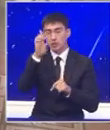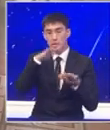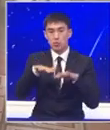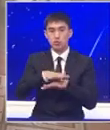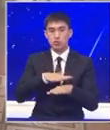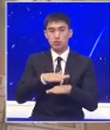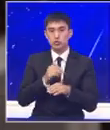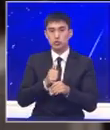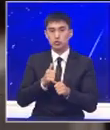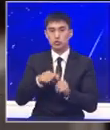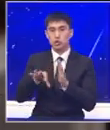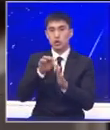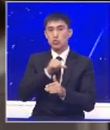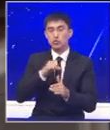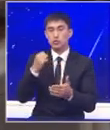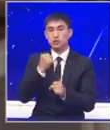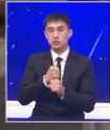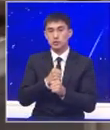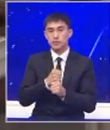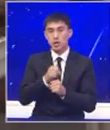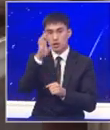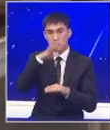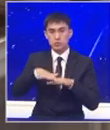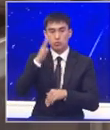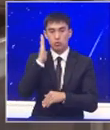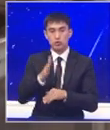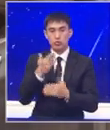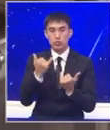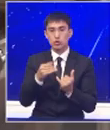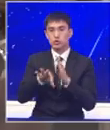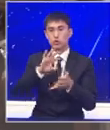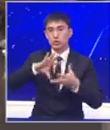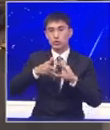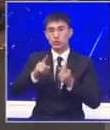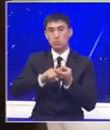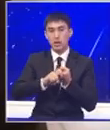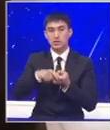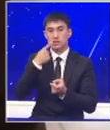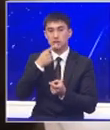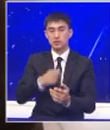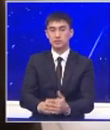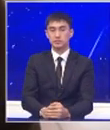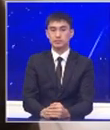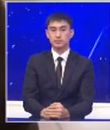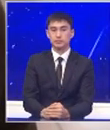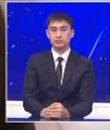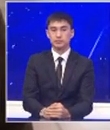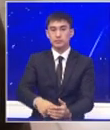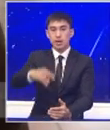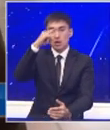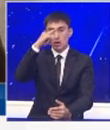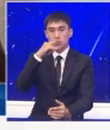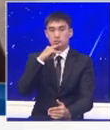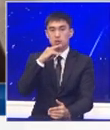үшін көшбасшыны сайлауда өз таңдауын жасады. Еліміздің келешегі бүгінгі сайлау нәтижесіне байланысты дейді. Енді Қазақстанымыздың